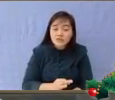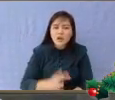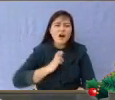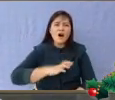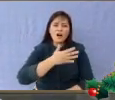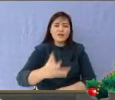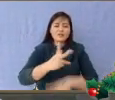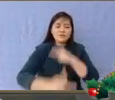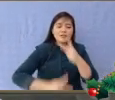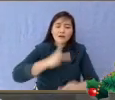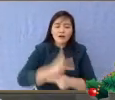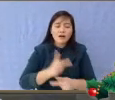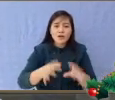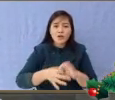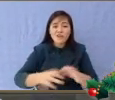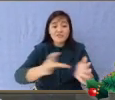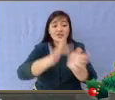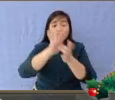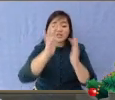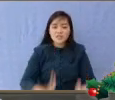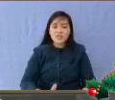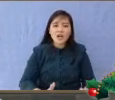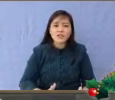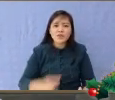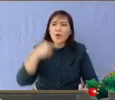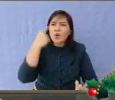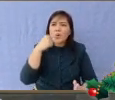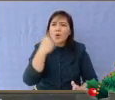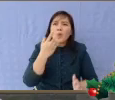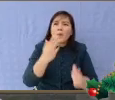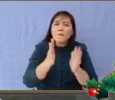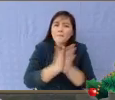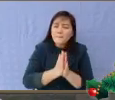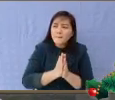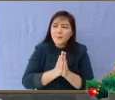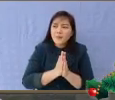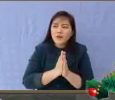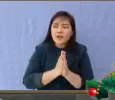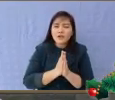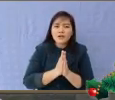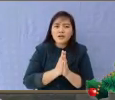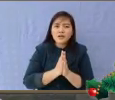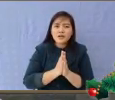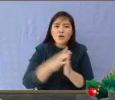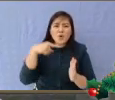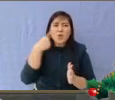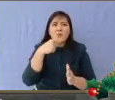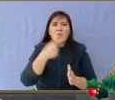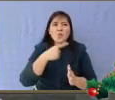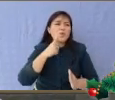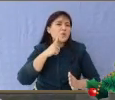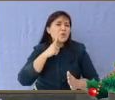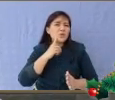Christian na kapag ikaw ay lumuhod dito sa altar, hindi ka naniniwala sa mismong sinasabi mo?